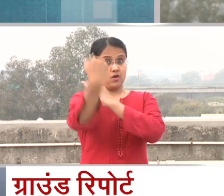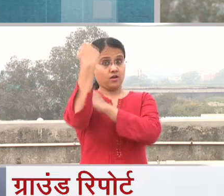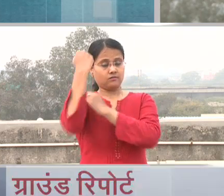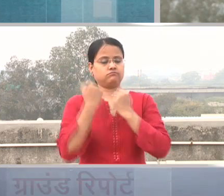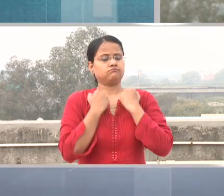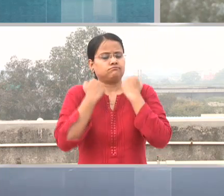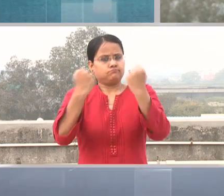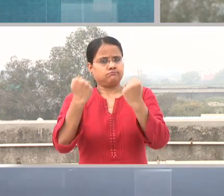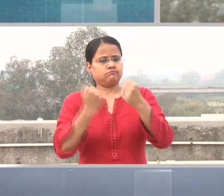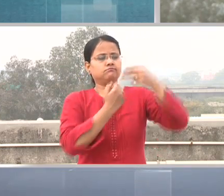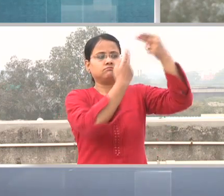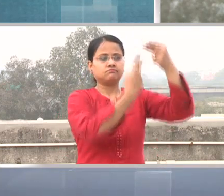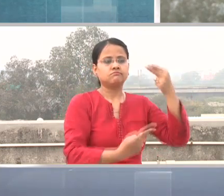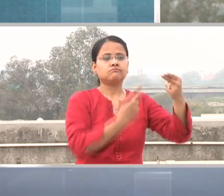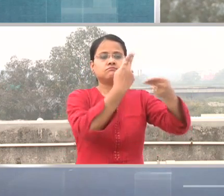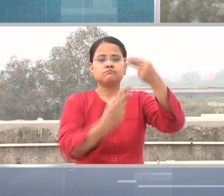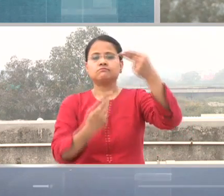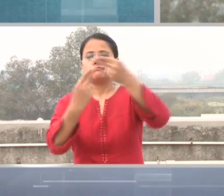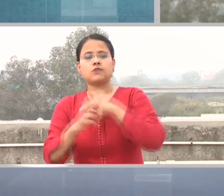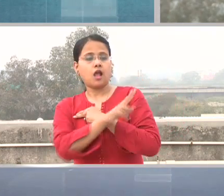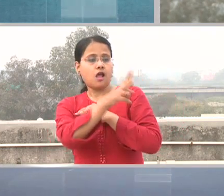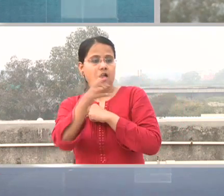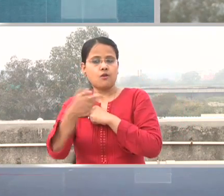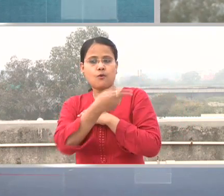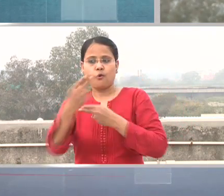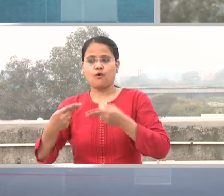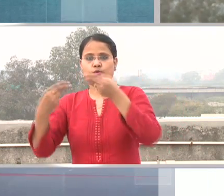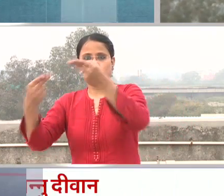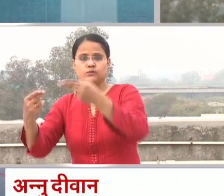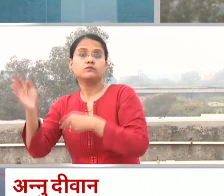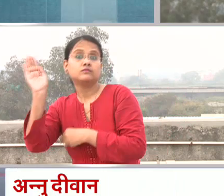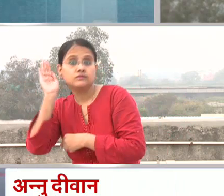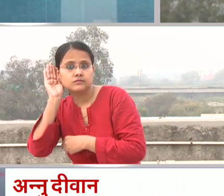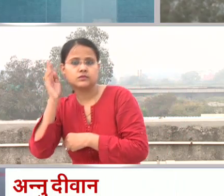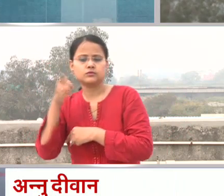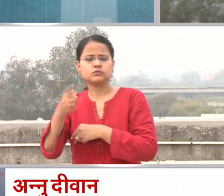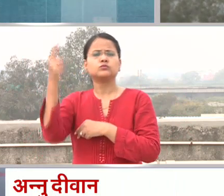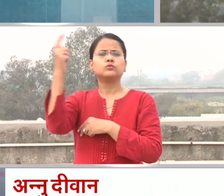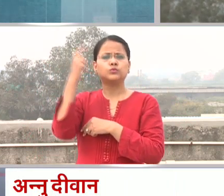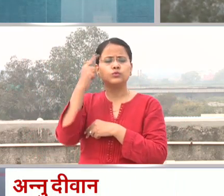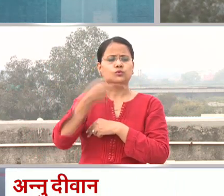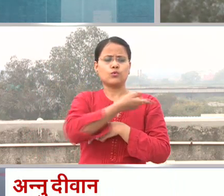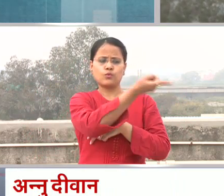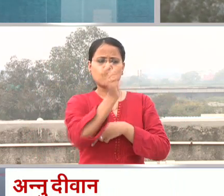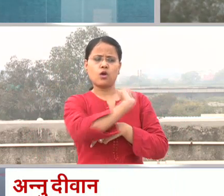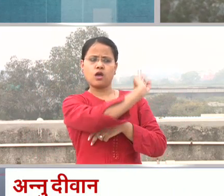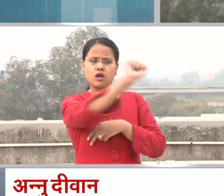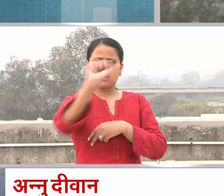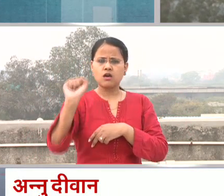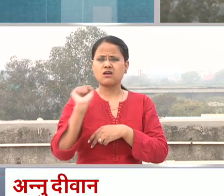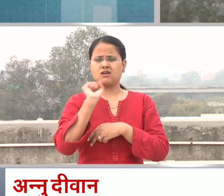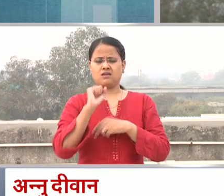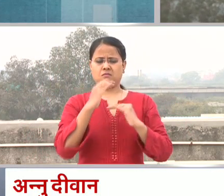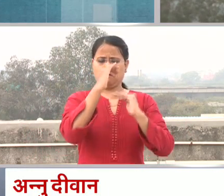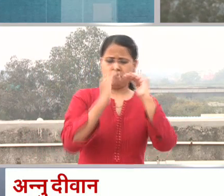हिम्मत और साहस से भरी इन कहानियों को इन्हीं की ज़ुबानी सुना, तो ज़रा सोचिए जब इन लोगों ने अपनी कमज़ोरी